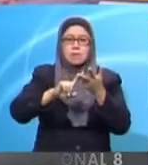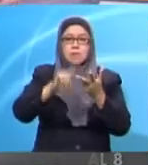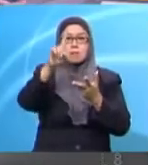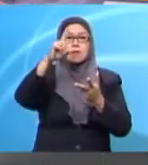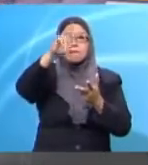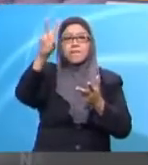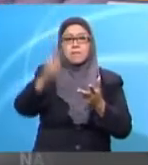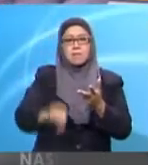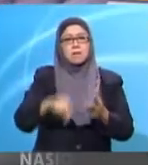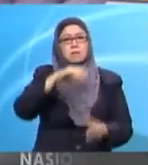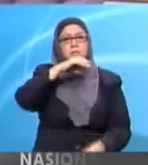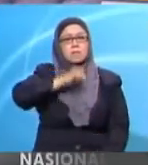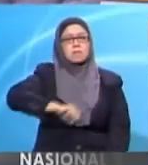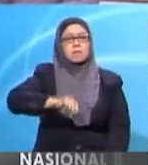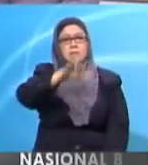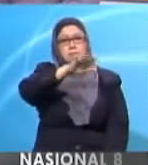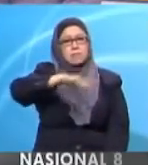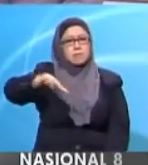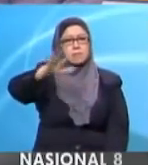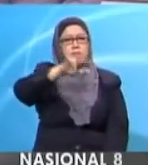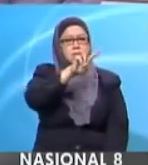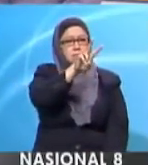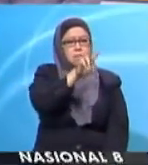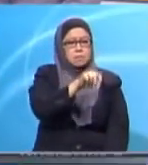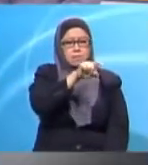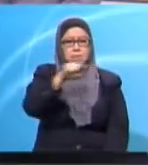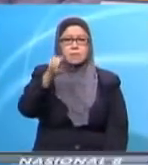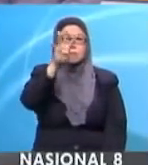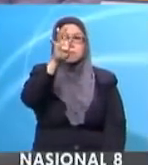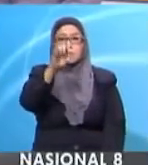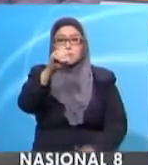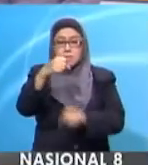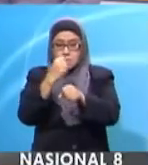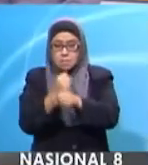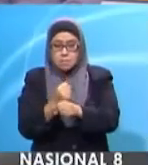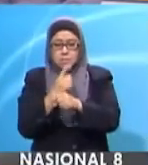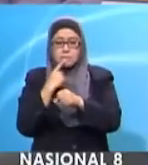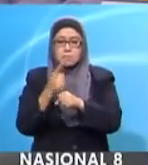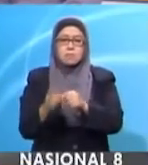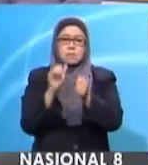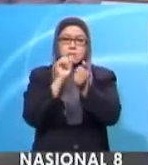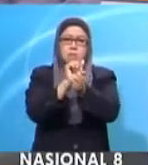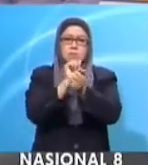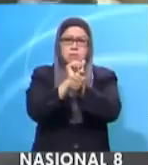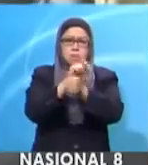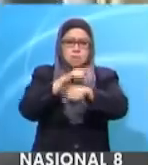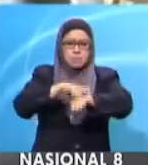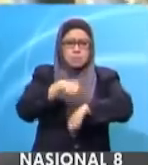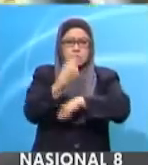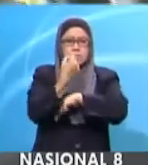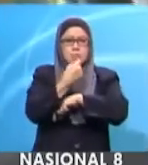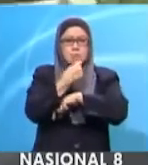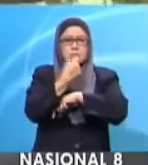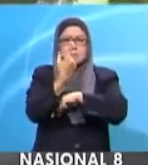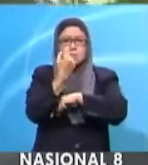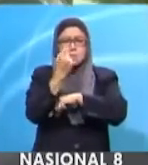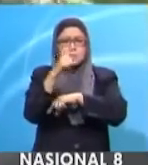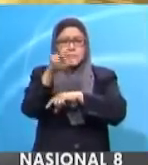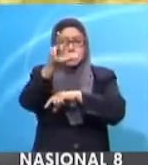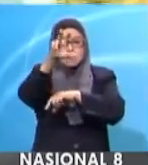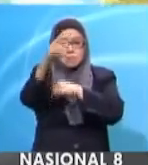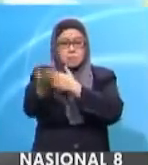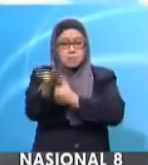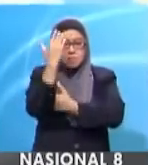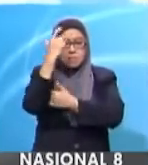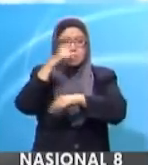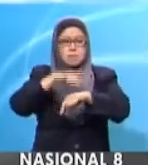Vietnam dalam lingkungan usia 20 hingga 40 tahun mereka ditahan kira-kira pukul 1150 pagi ketika melakukan